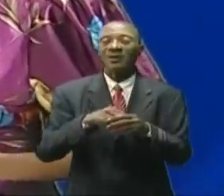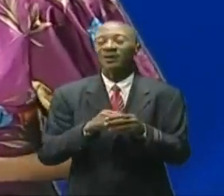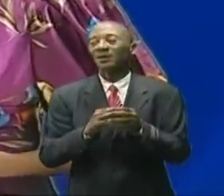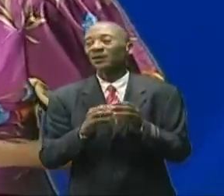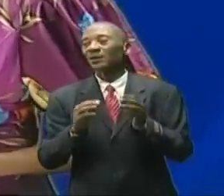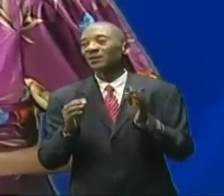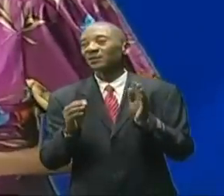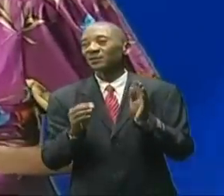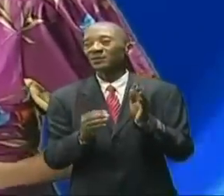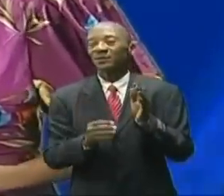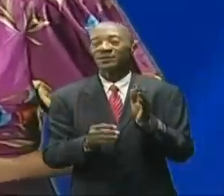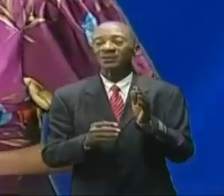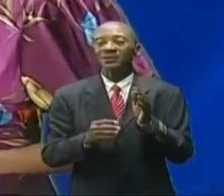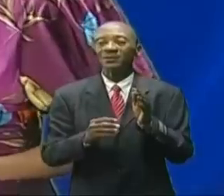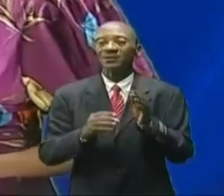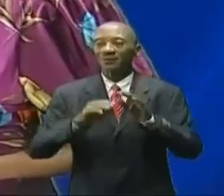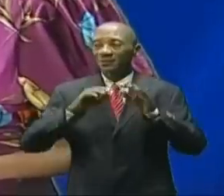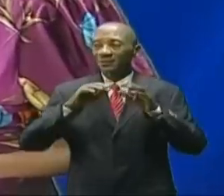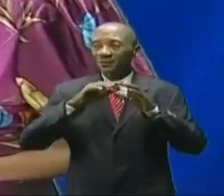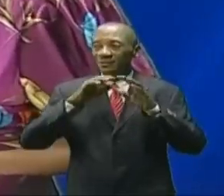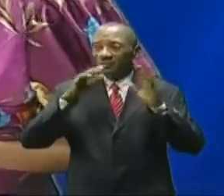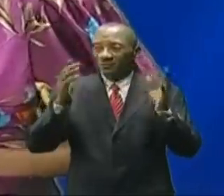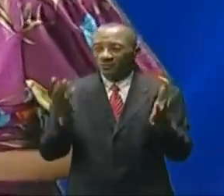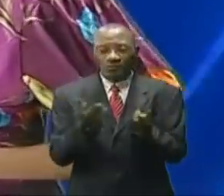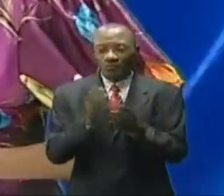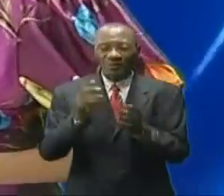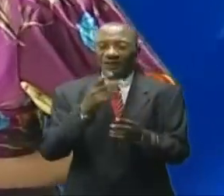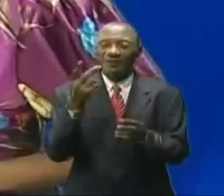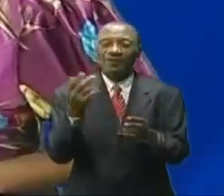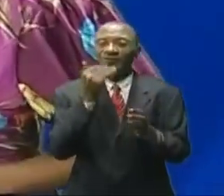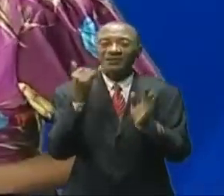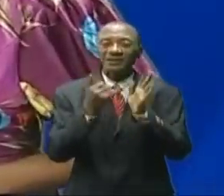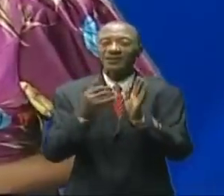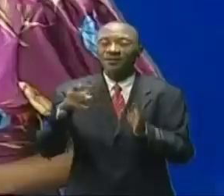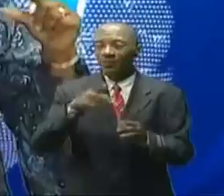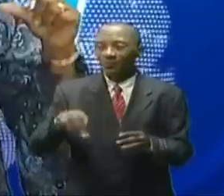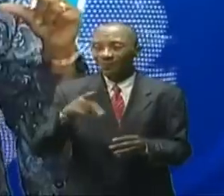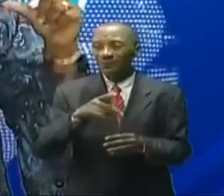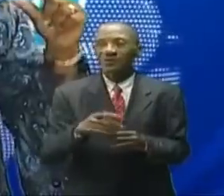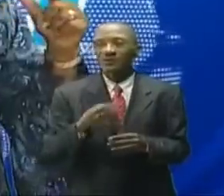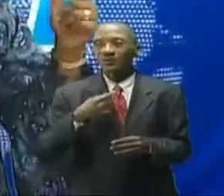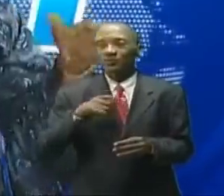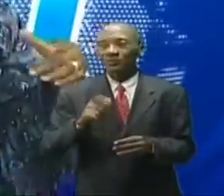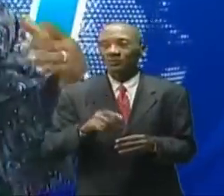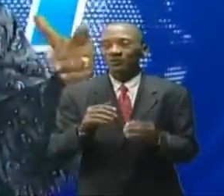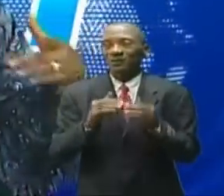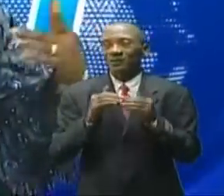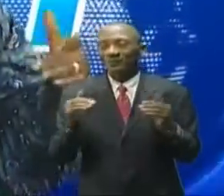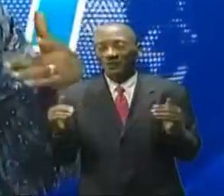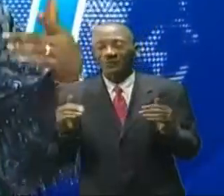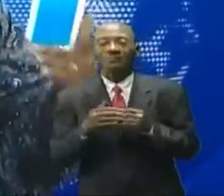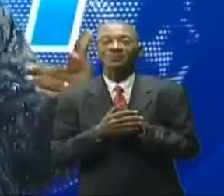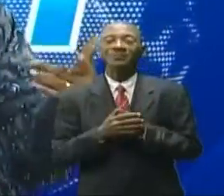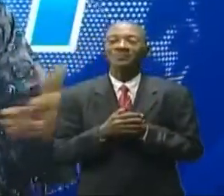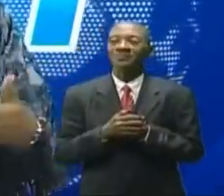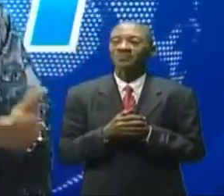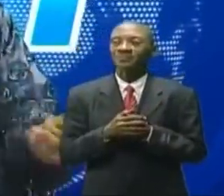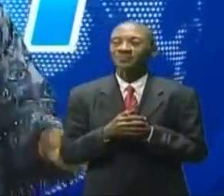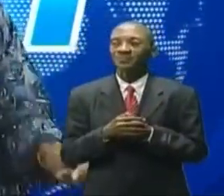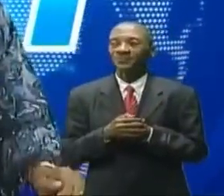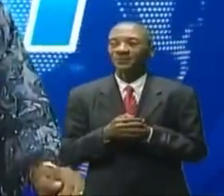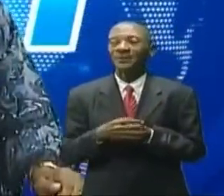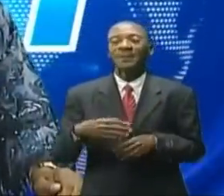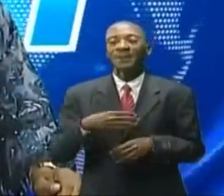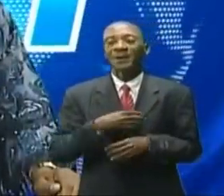Donc c'était ça mon inspiration et ma motivation en rédigeant ce poème. Alors en un court instant, si vous pouvez nous dire les mots qui se trouvent